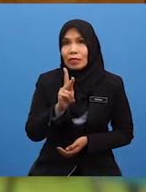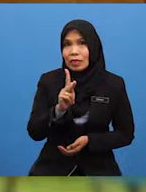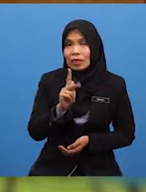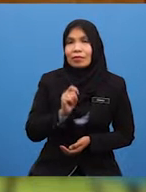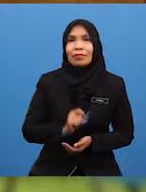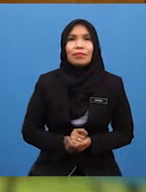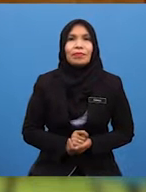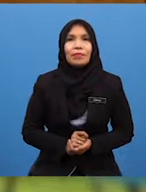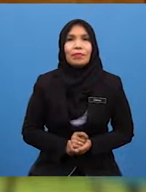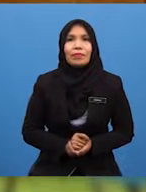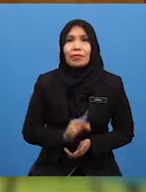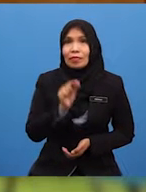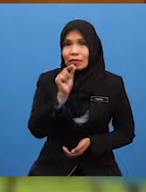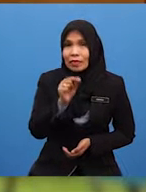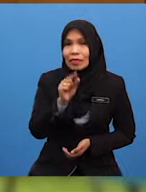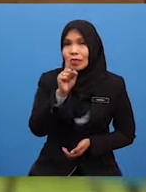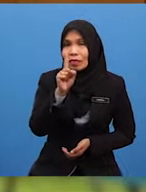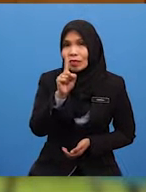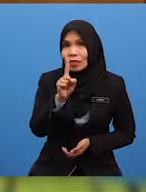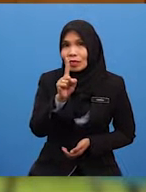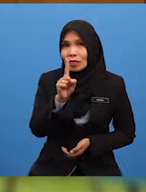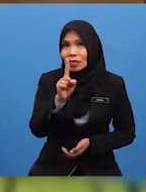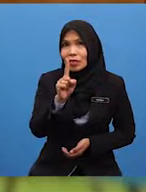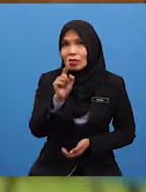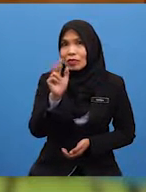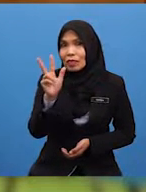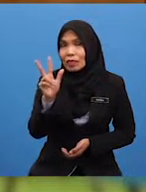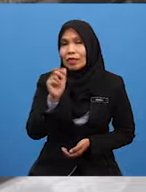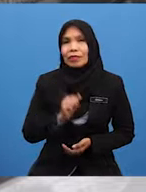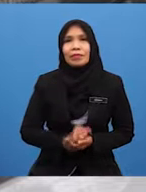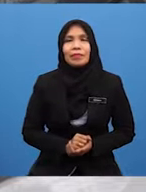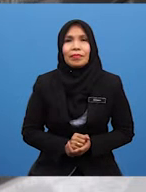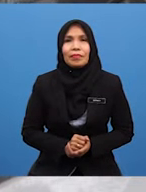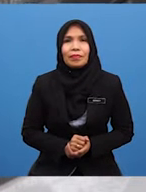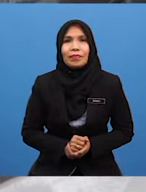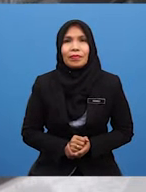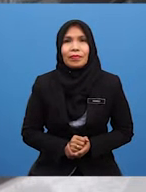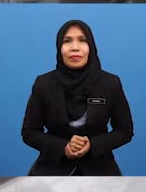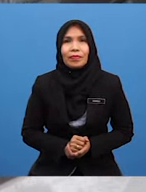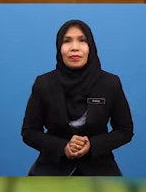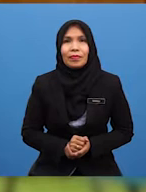K titik 1, 3.